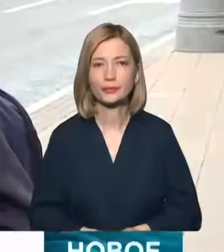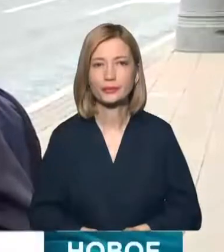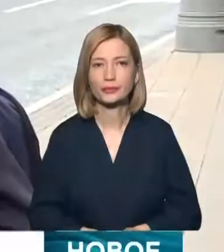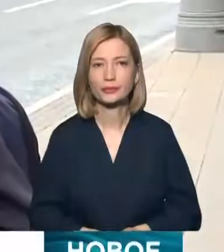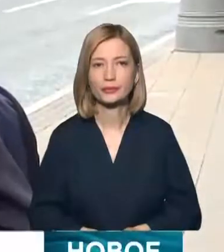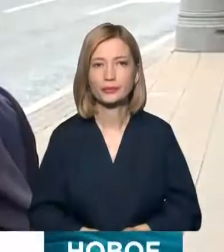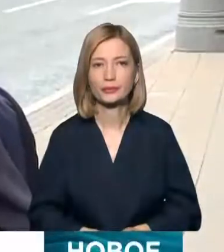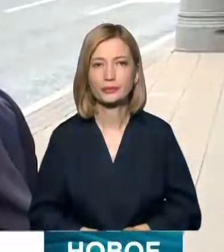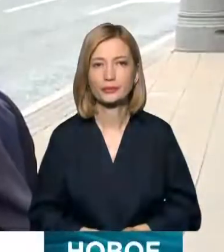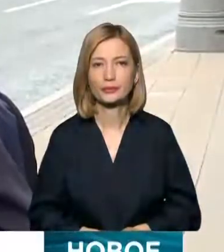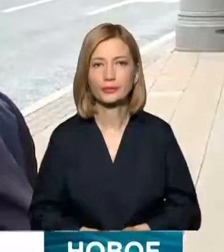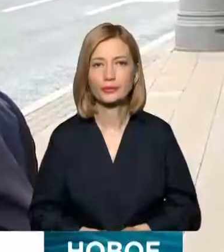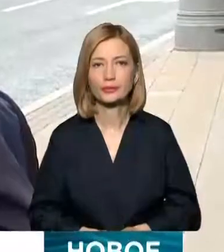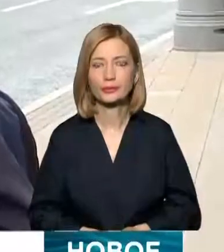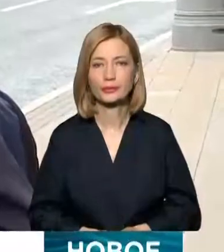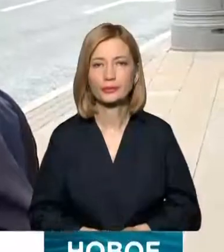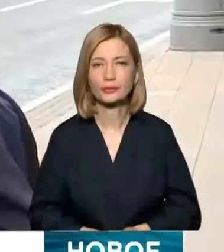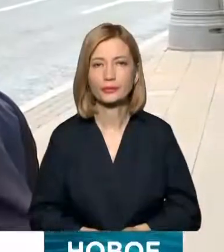экономические.